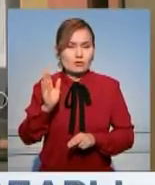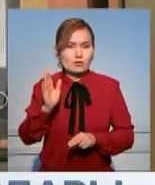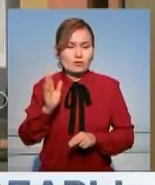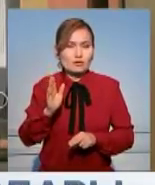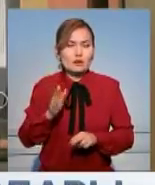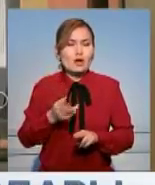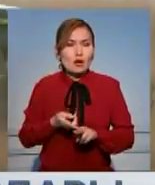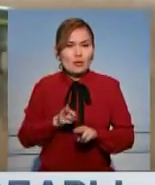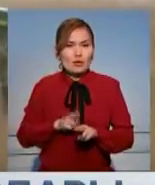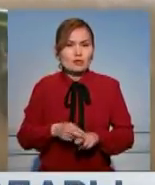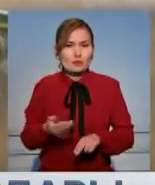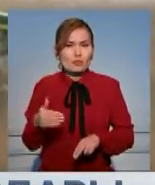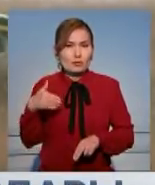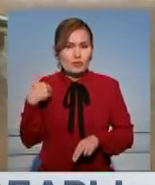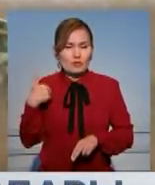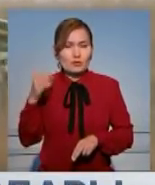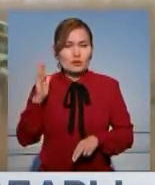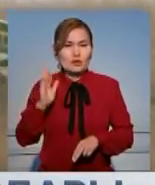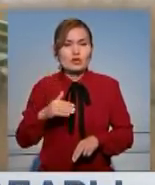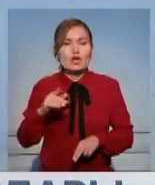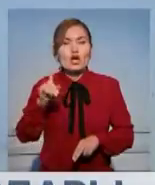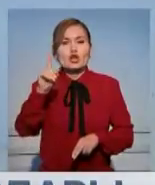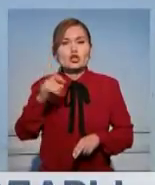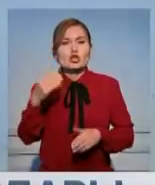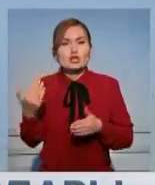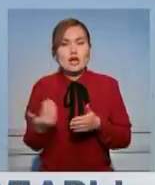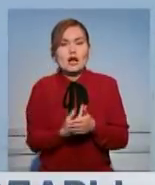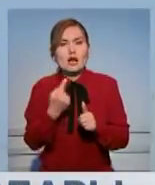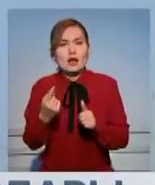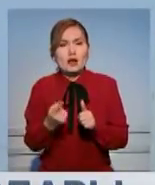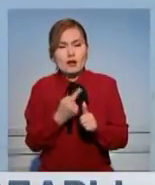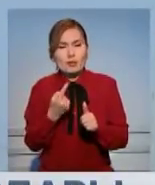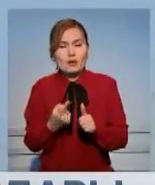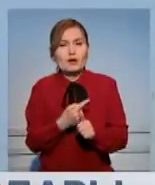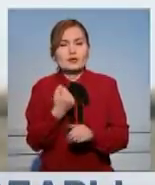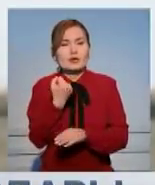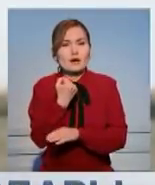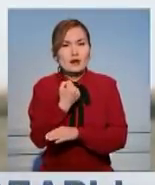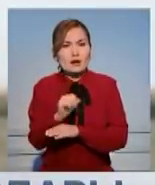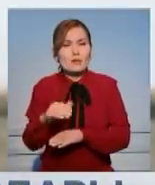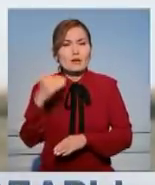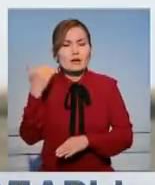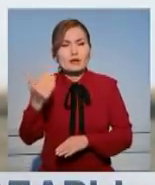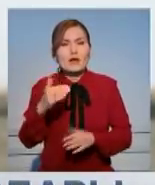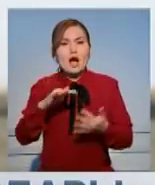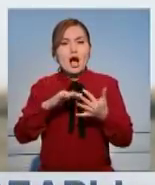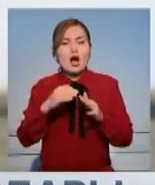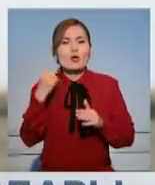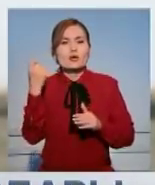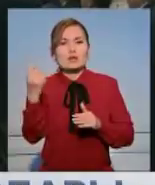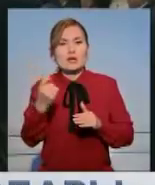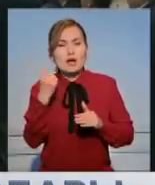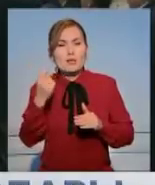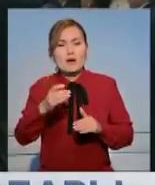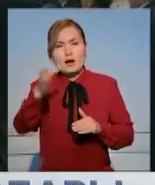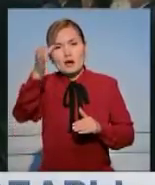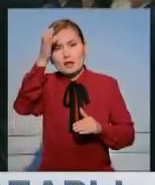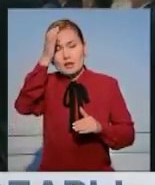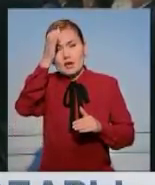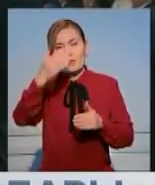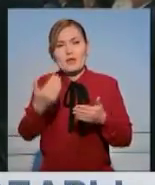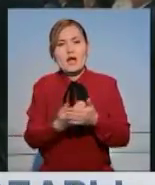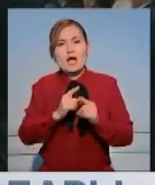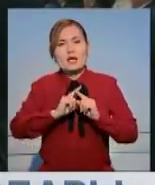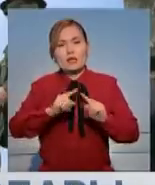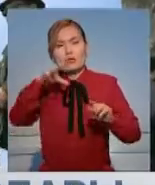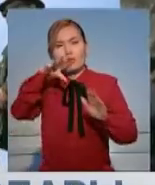үміт күтіп отырмыз. Жүз жаңа есім жобасының тағы бір жеңімпазы Александр Подольских ауыл шаруашылығын ғылым мен инновацияға негіздеп